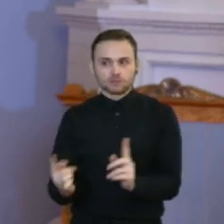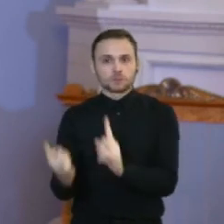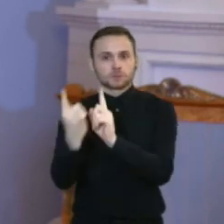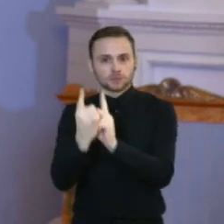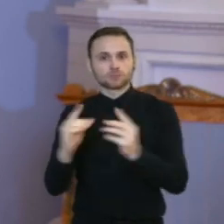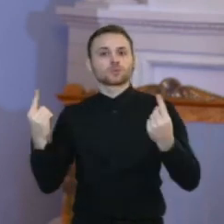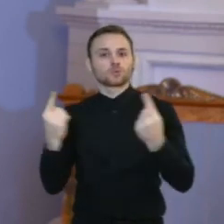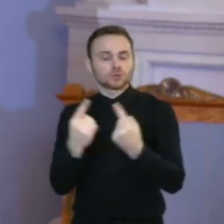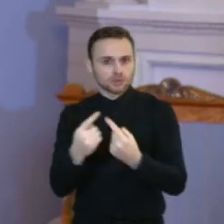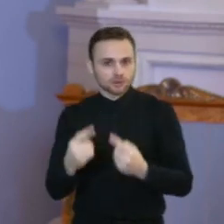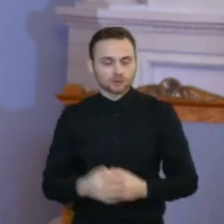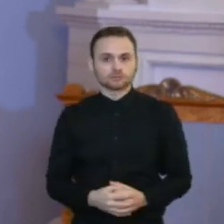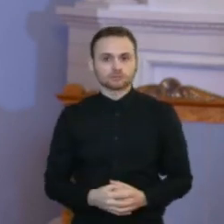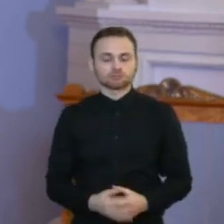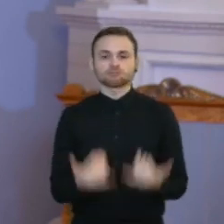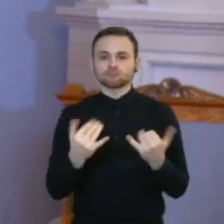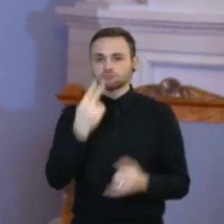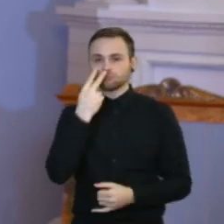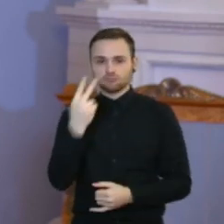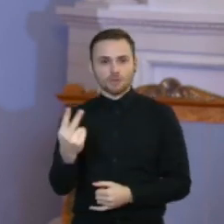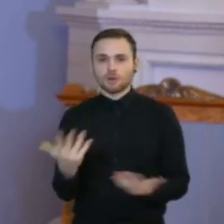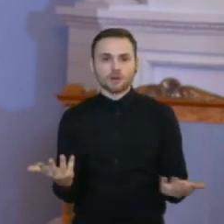ir pretenzijas. Tai akivaizdu, kad